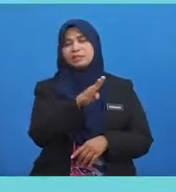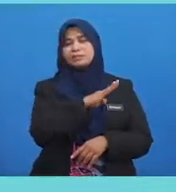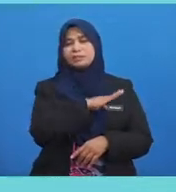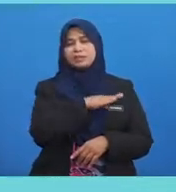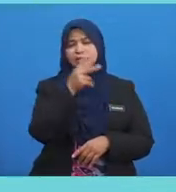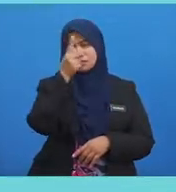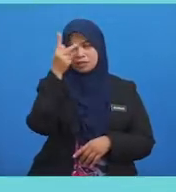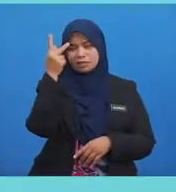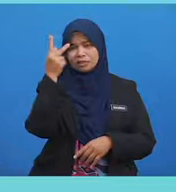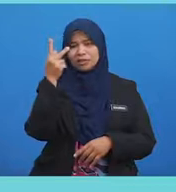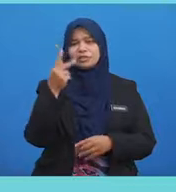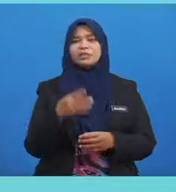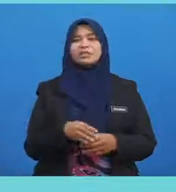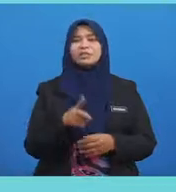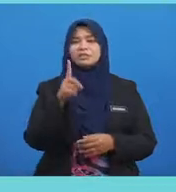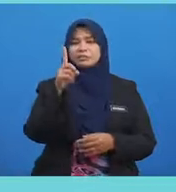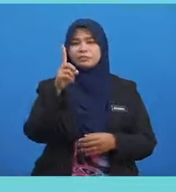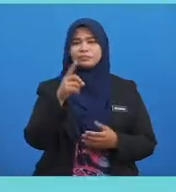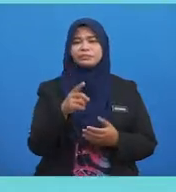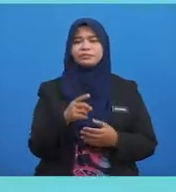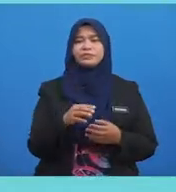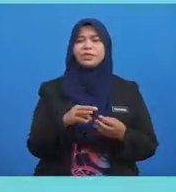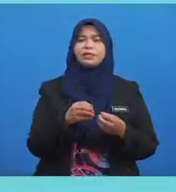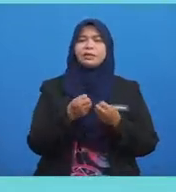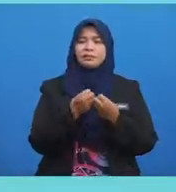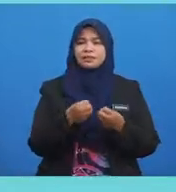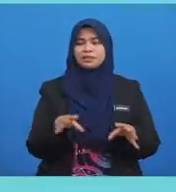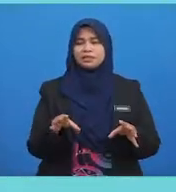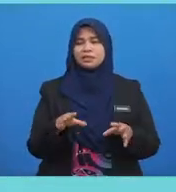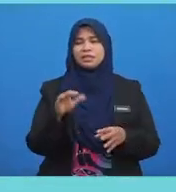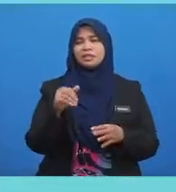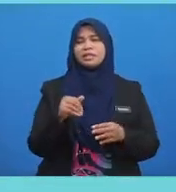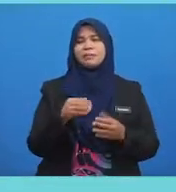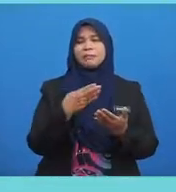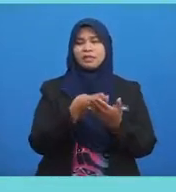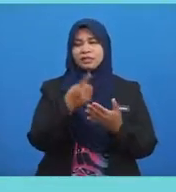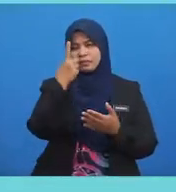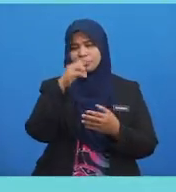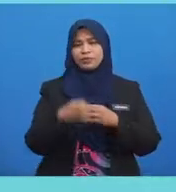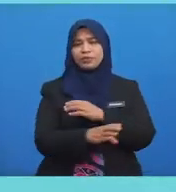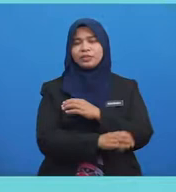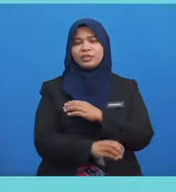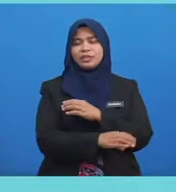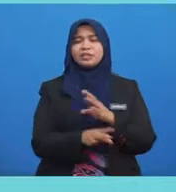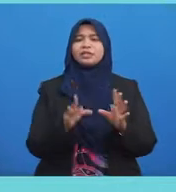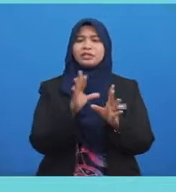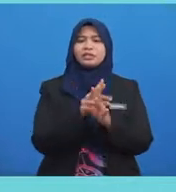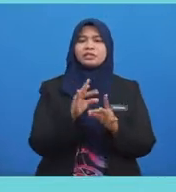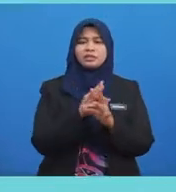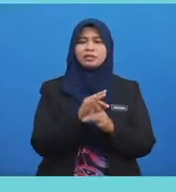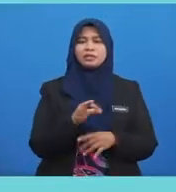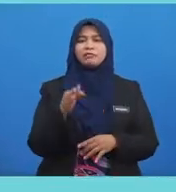kerajaan British kerana salah satunya penyelesaian yang wajar bagi negeri